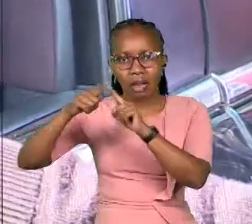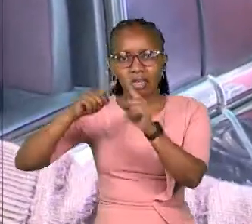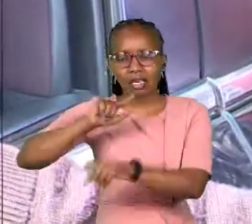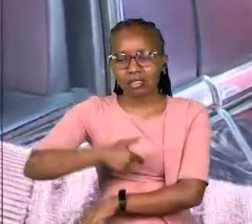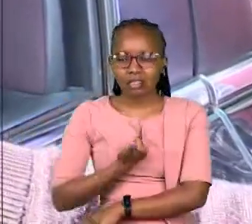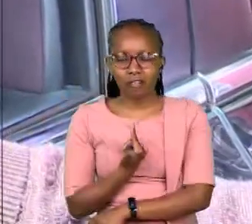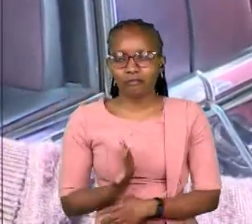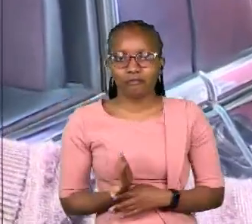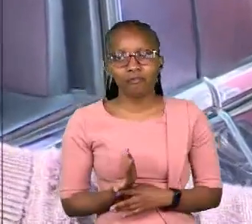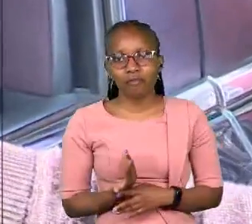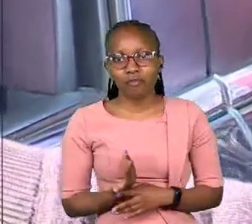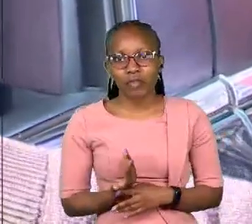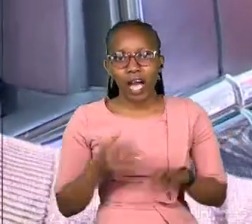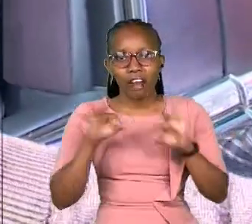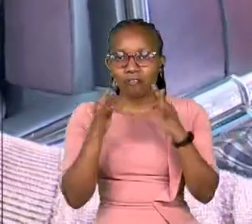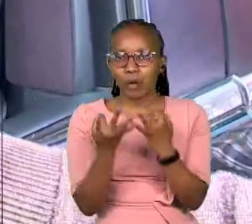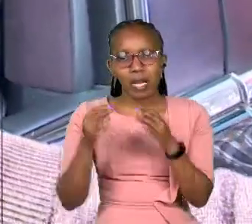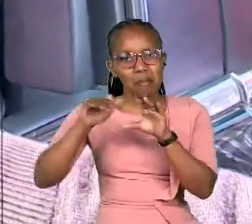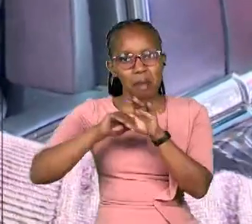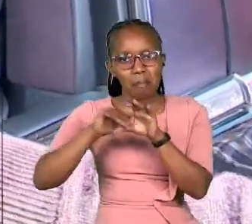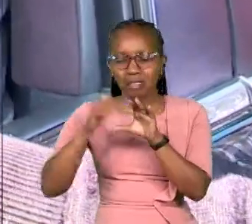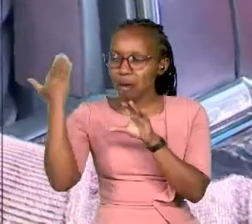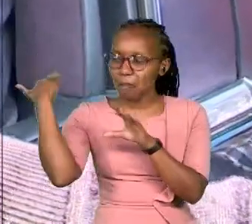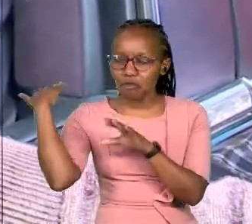including jamii zao. Kwa hivyo nafikiria